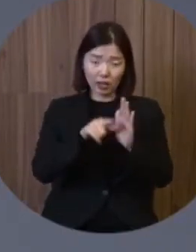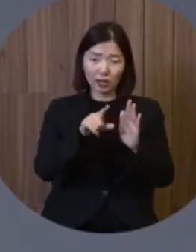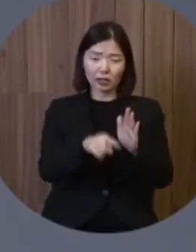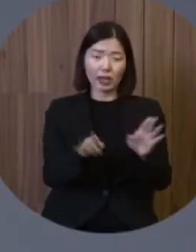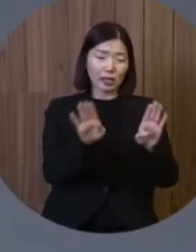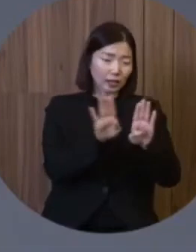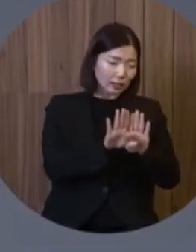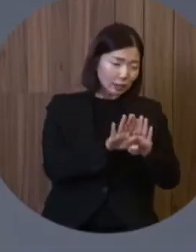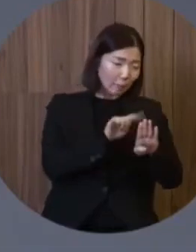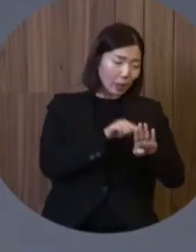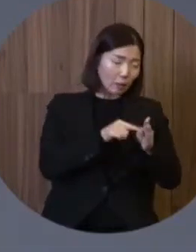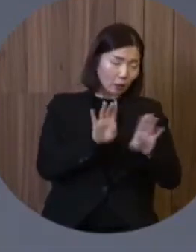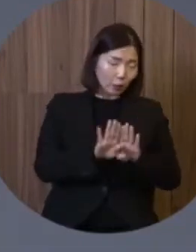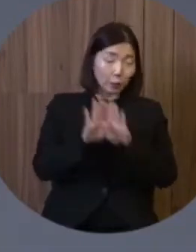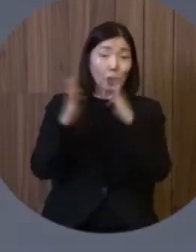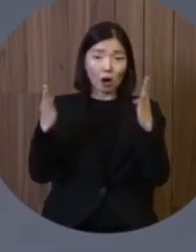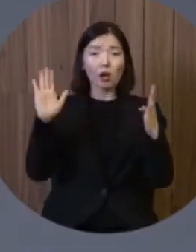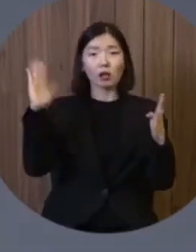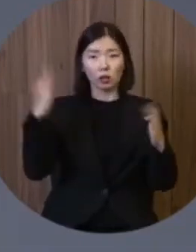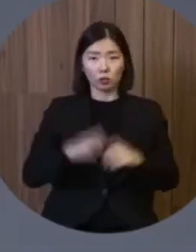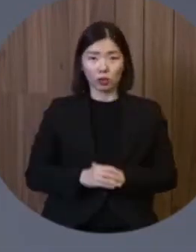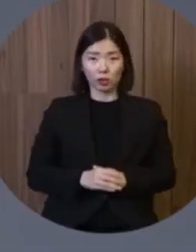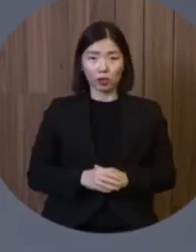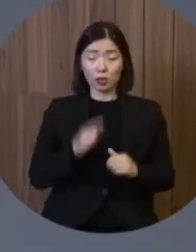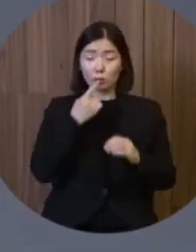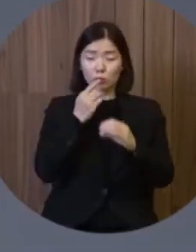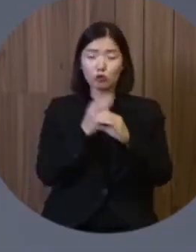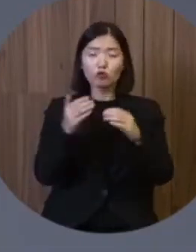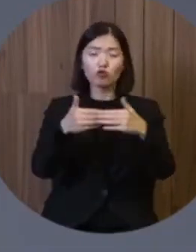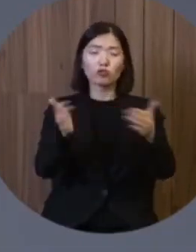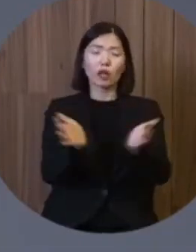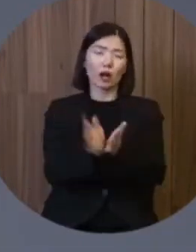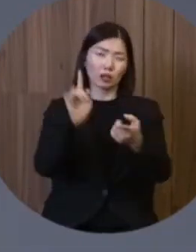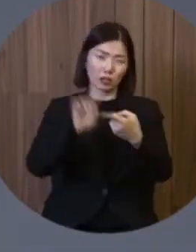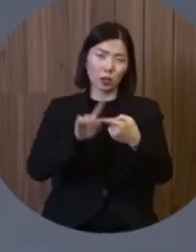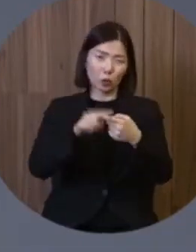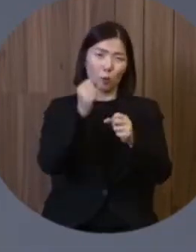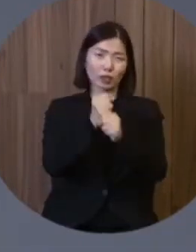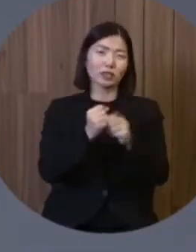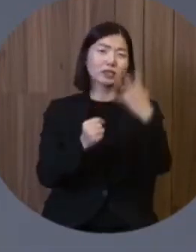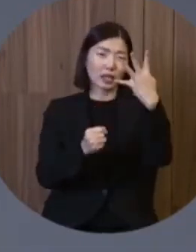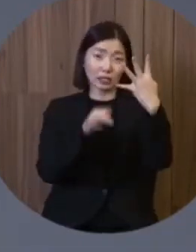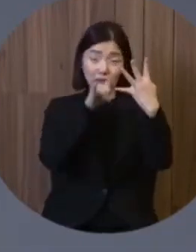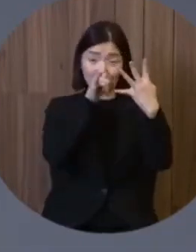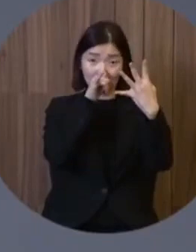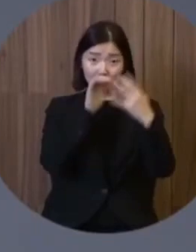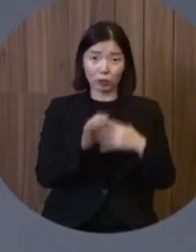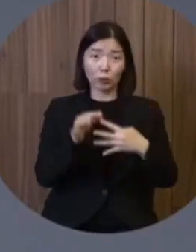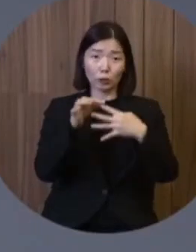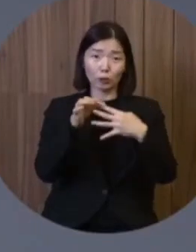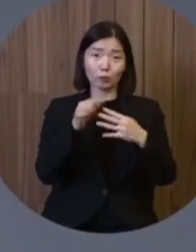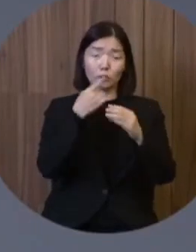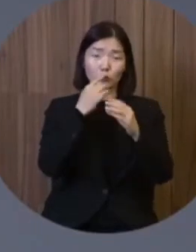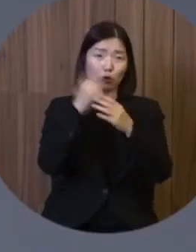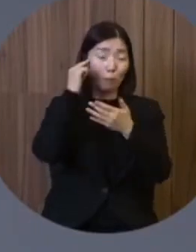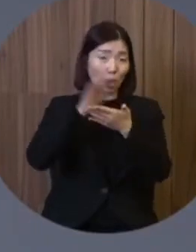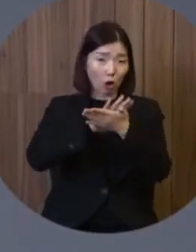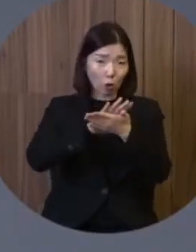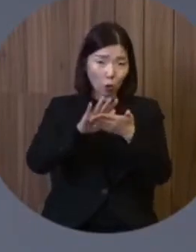다친 민심도 열릴 수 있습니다. 민주당을 민주당답게 만드는 네 개의 기둥이 있습니다. 민주,